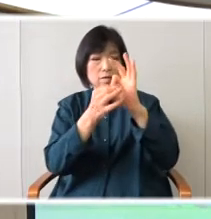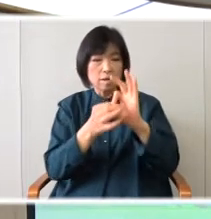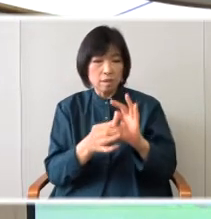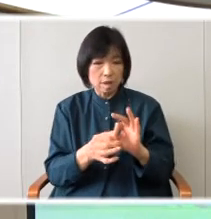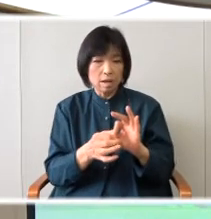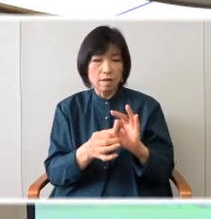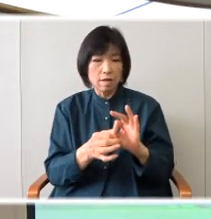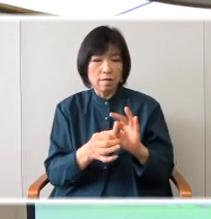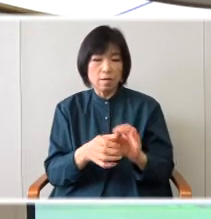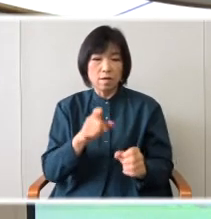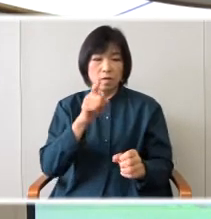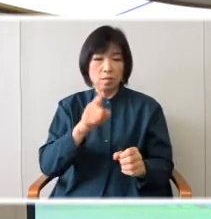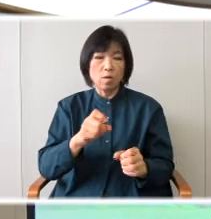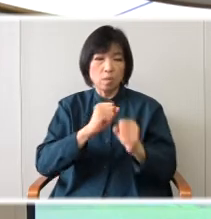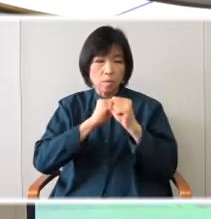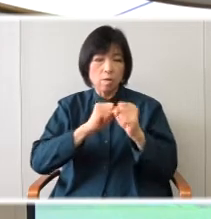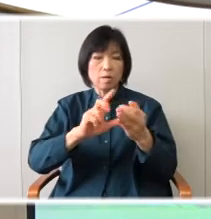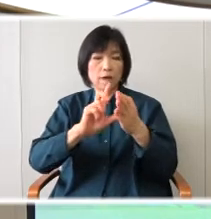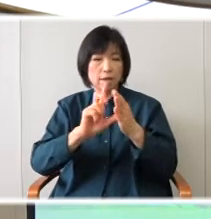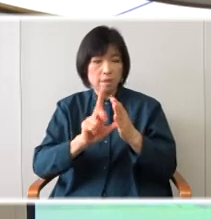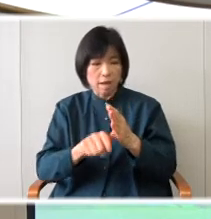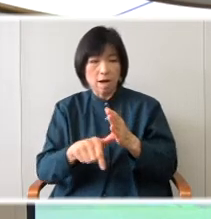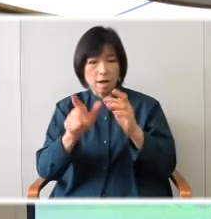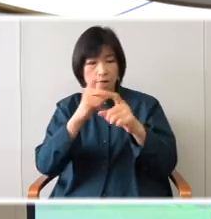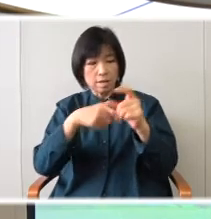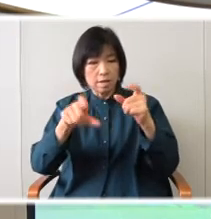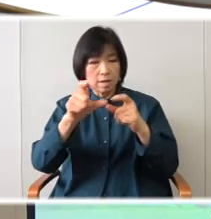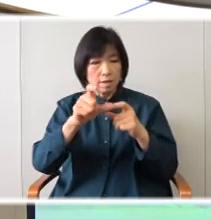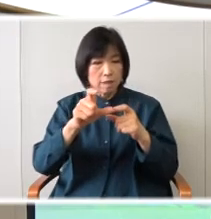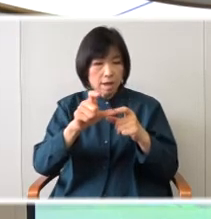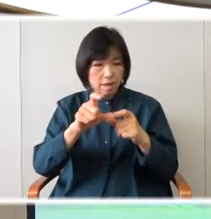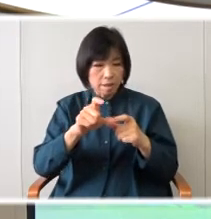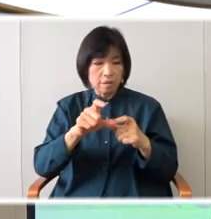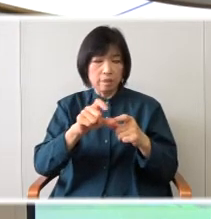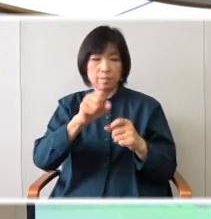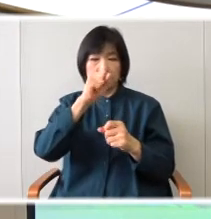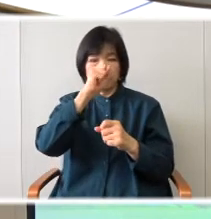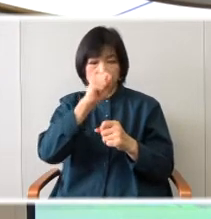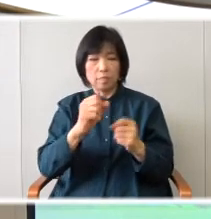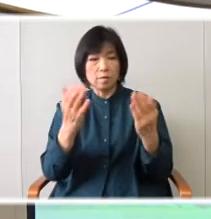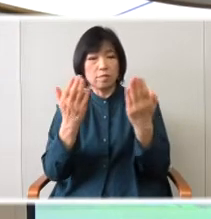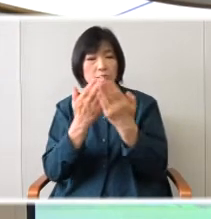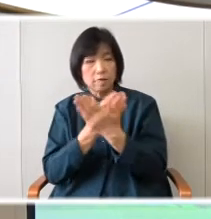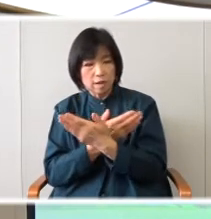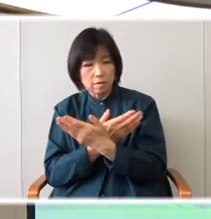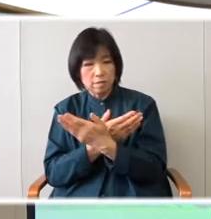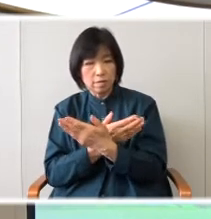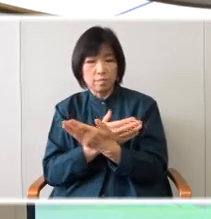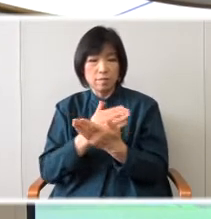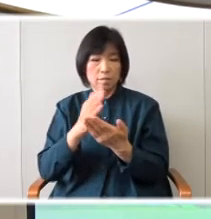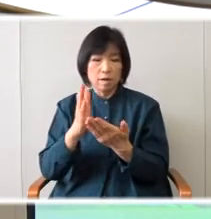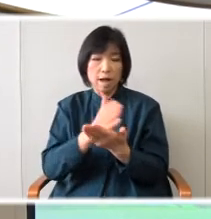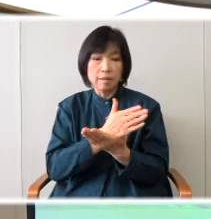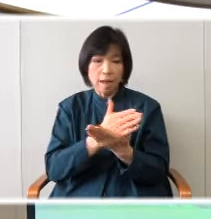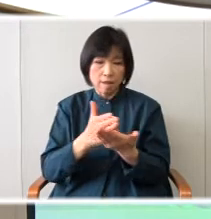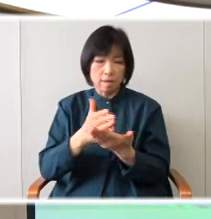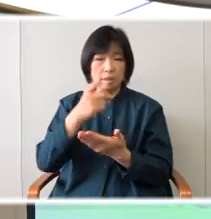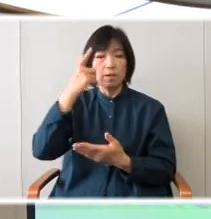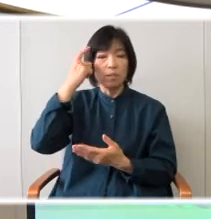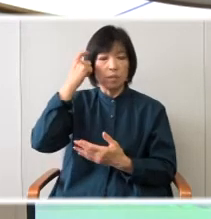で、これだったら、さらにこう加速化できるんじゃないかっていう、判断だと思うんですよ